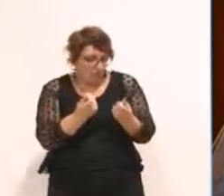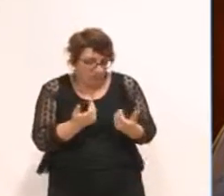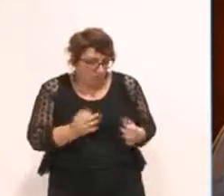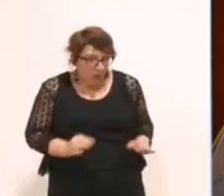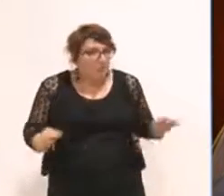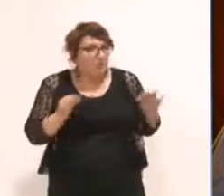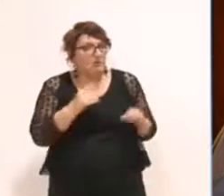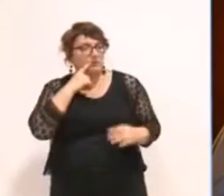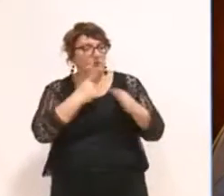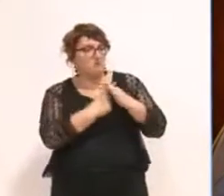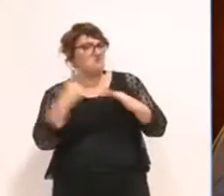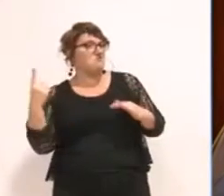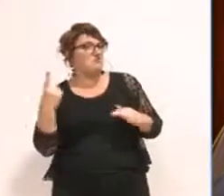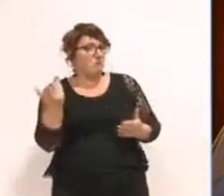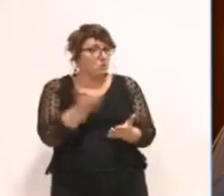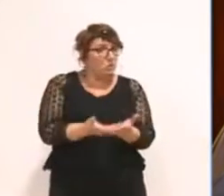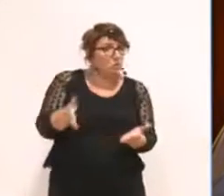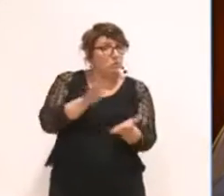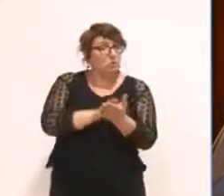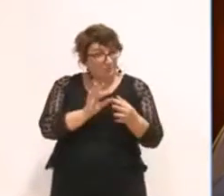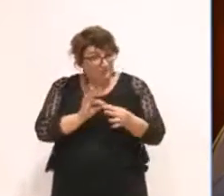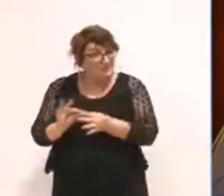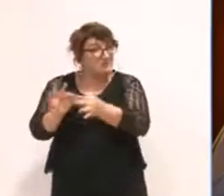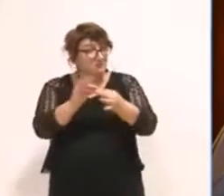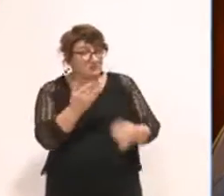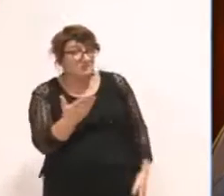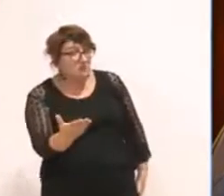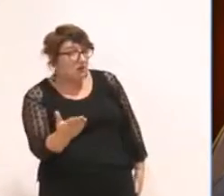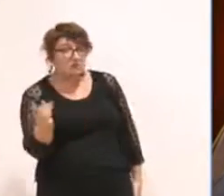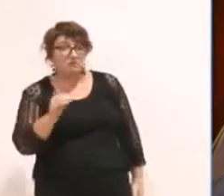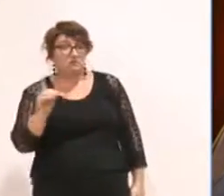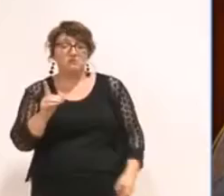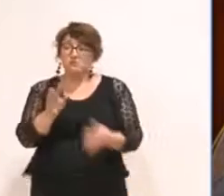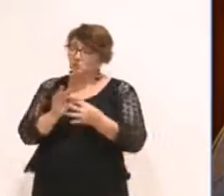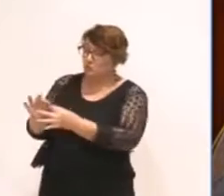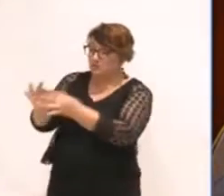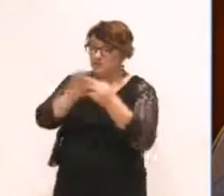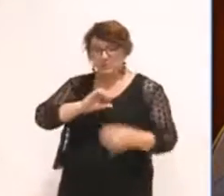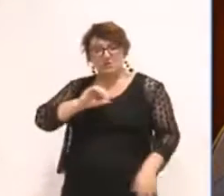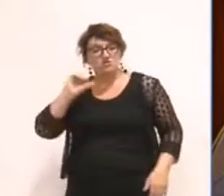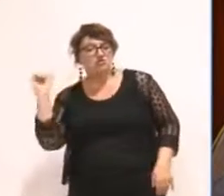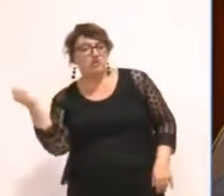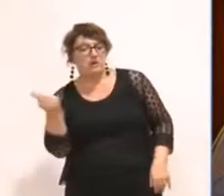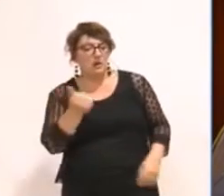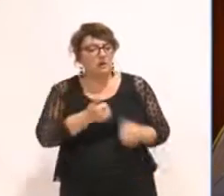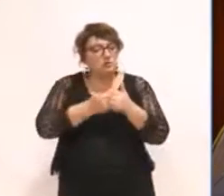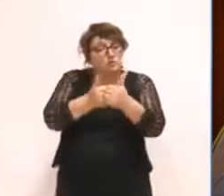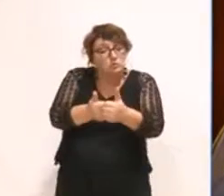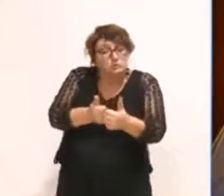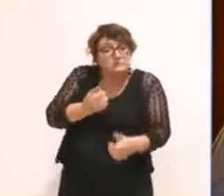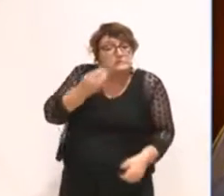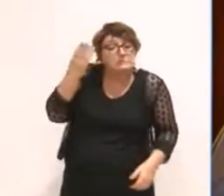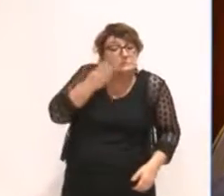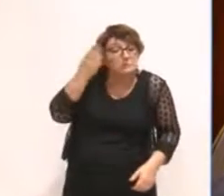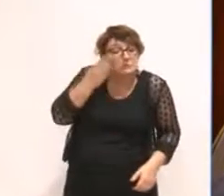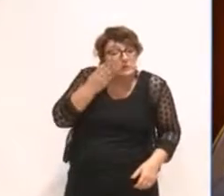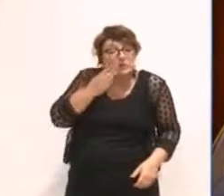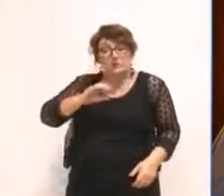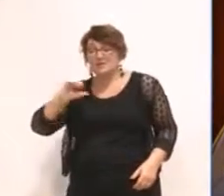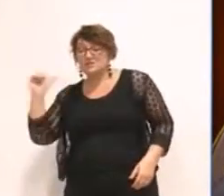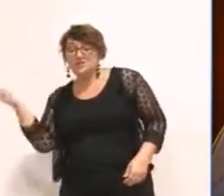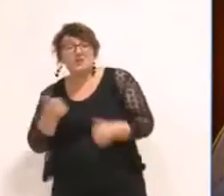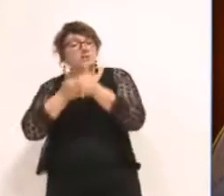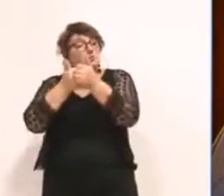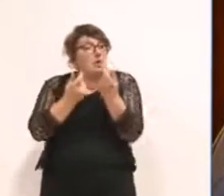La solidarité, ce n'est pas cela. La solidarité, c'est à chacun selon ses besoins, de chacun selon ses moyens. Parce